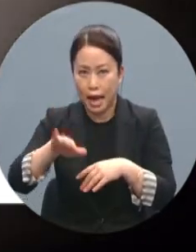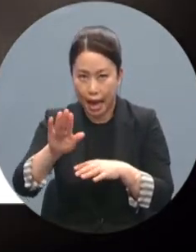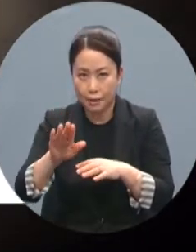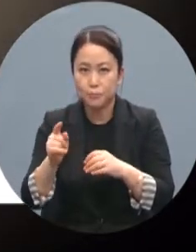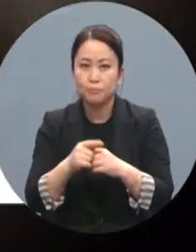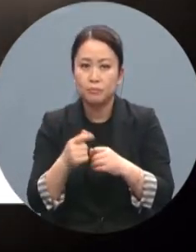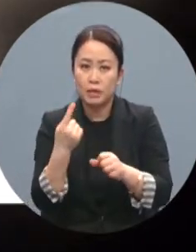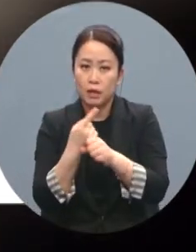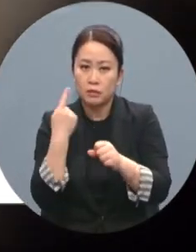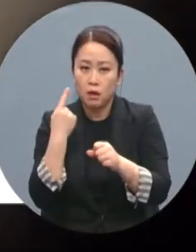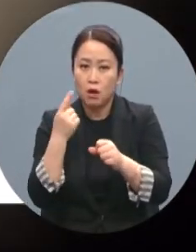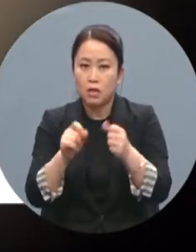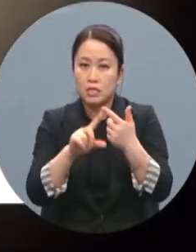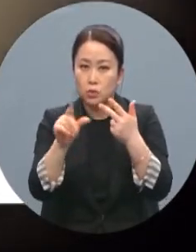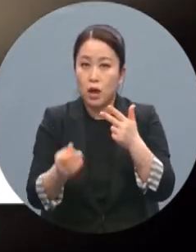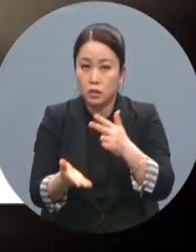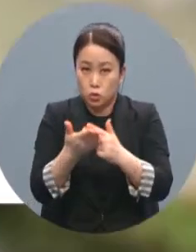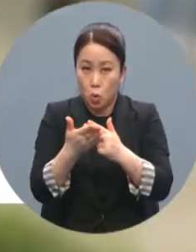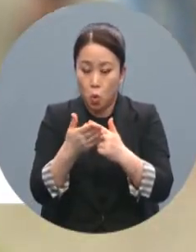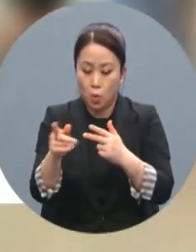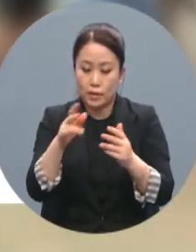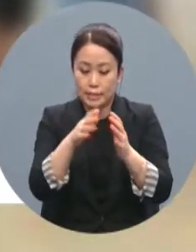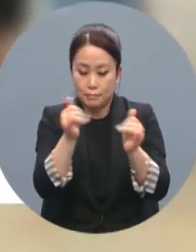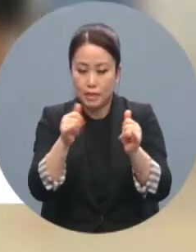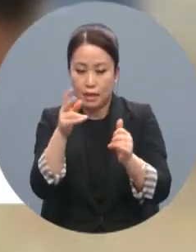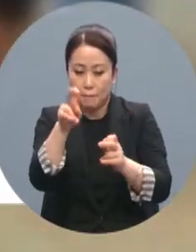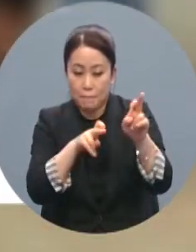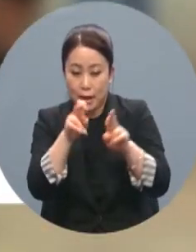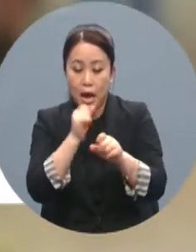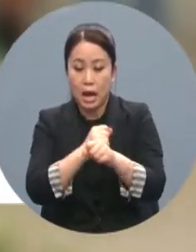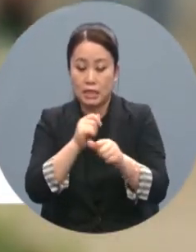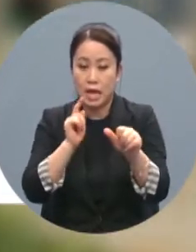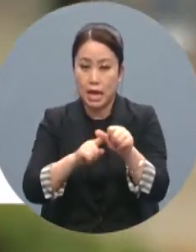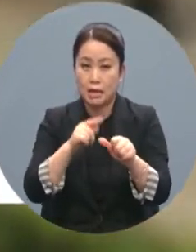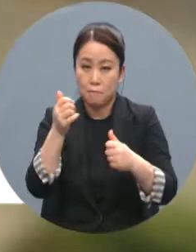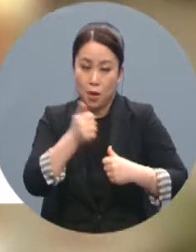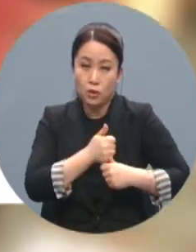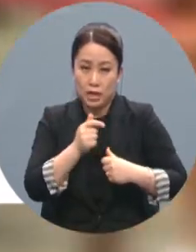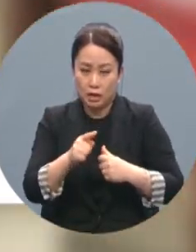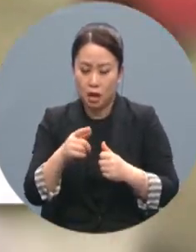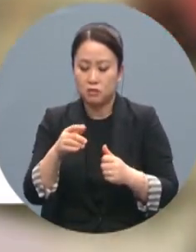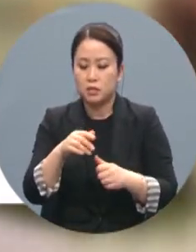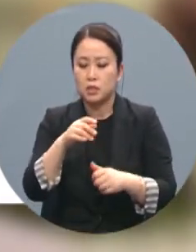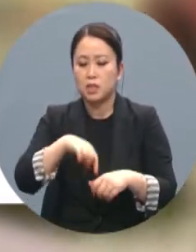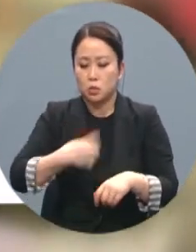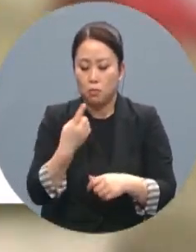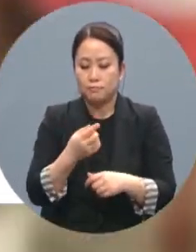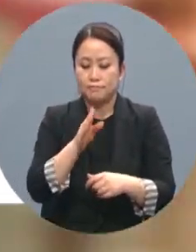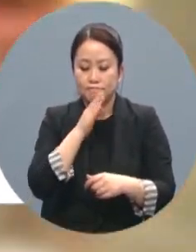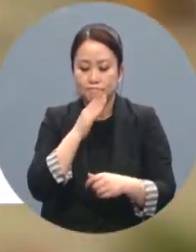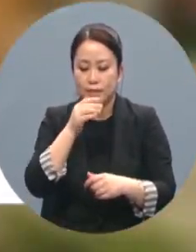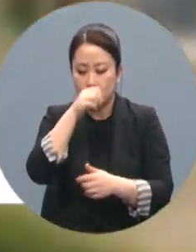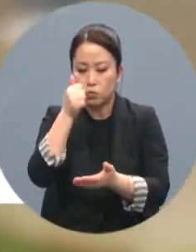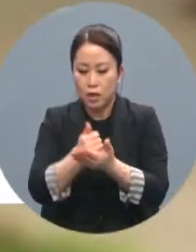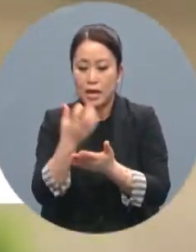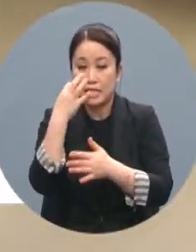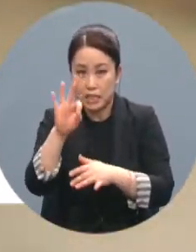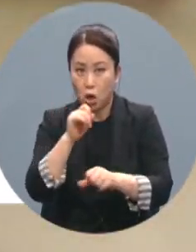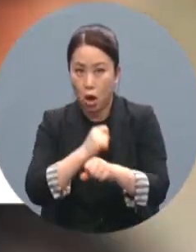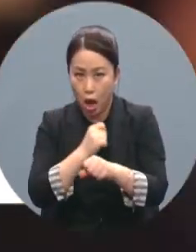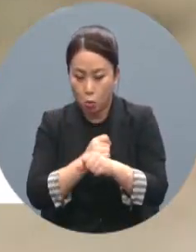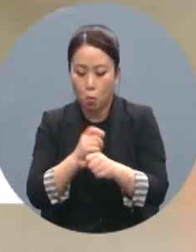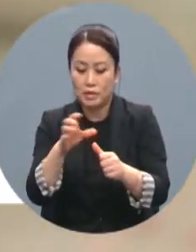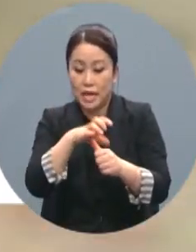해운대 군함로에서 시민에게 폭적을 쏘고 난동을 부린 A병사가 스스로 유죄를 인정해 비명예 제재 처분을